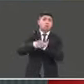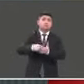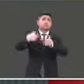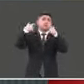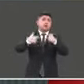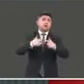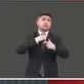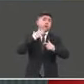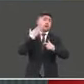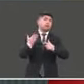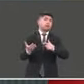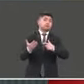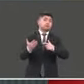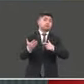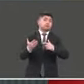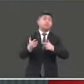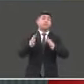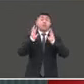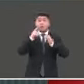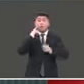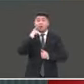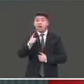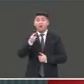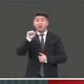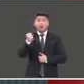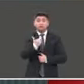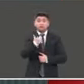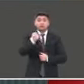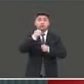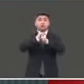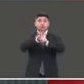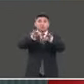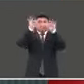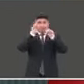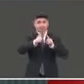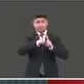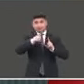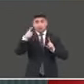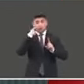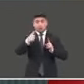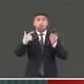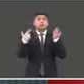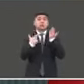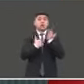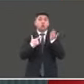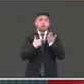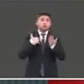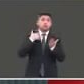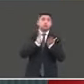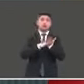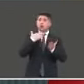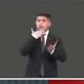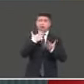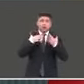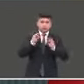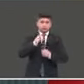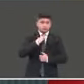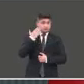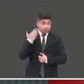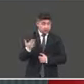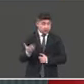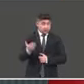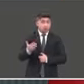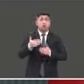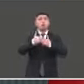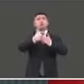alandır özellikle salgın sürecinde teknolojinin imkânlarından istifa değil